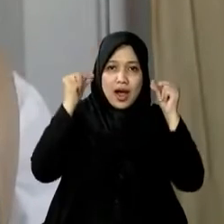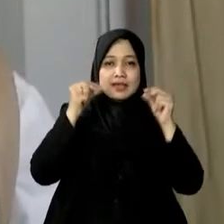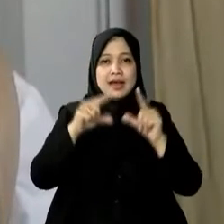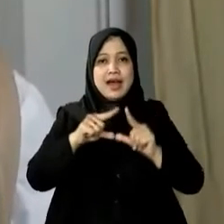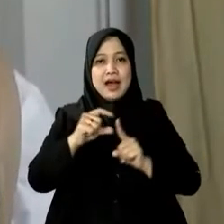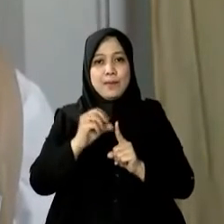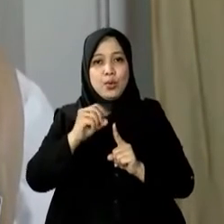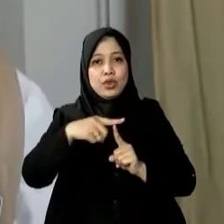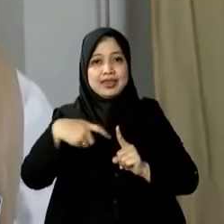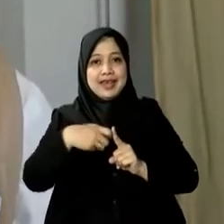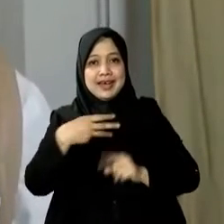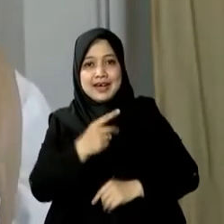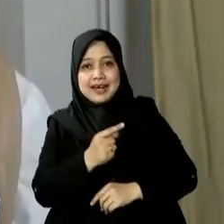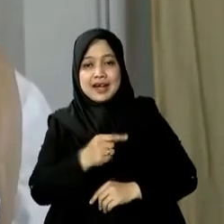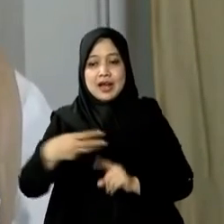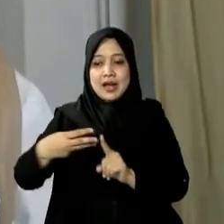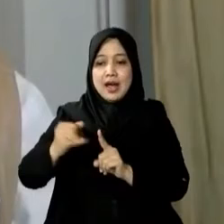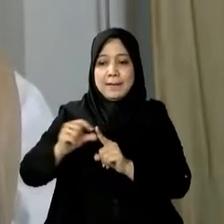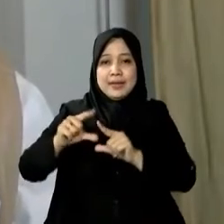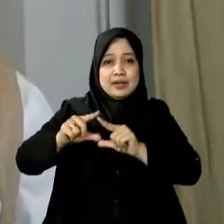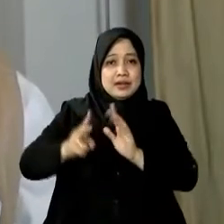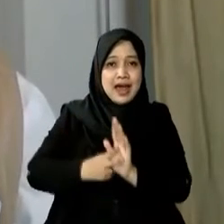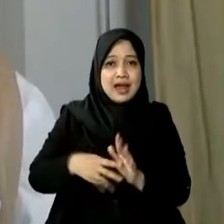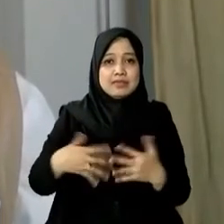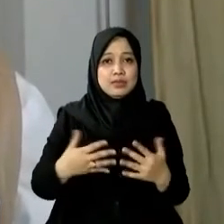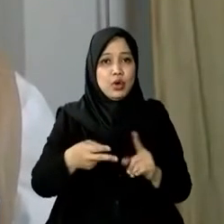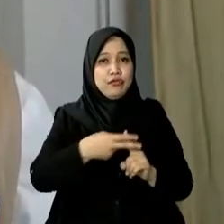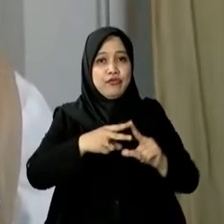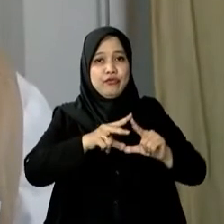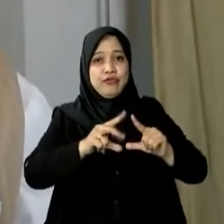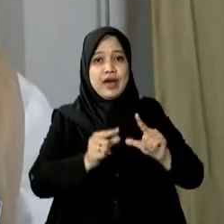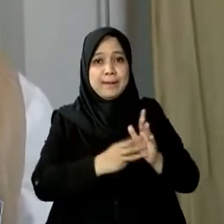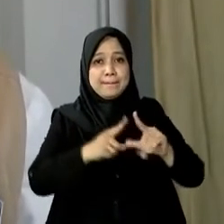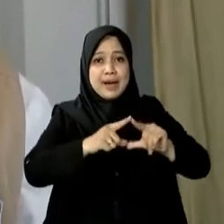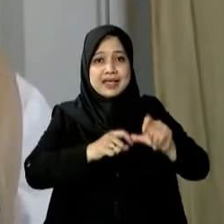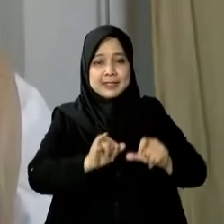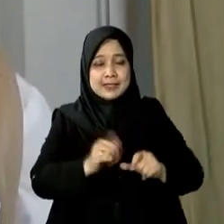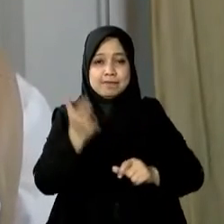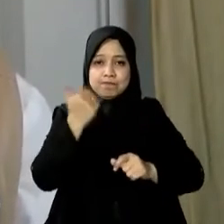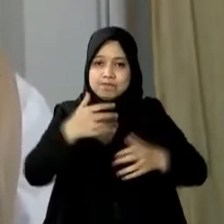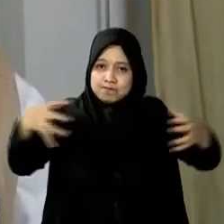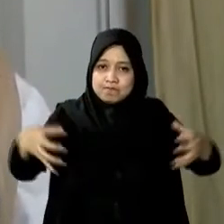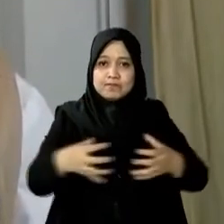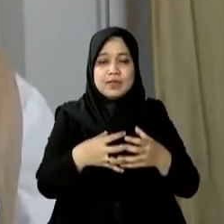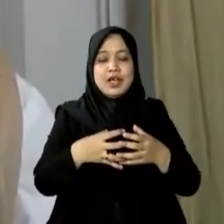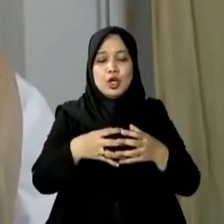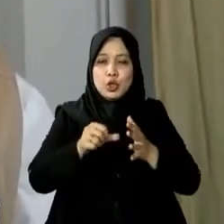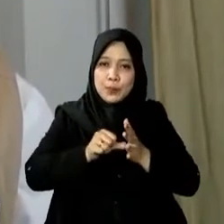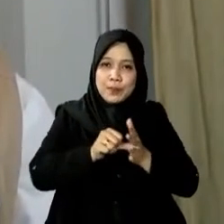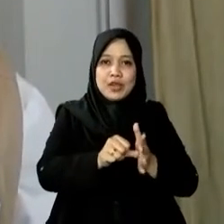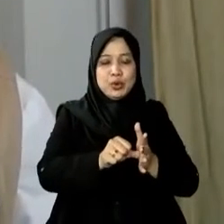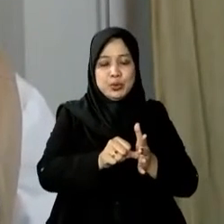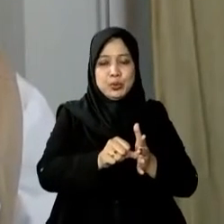Kebidanan dan juga Farmasi untuk bisa bergabung bersama kita menangani atau meringankan beban